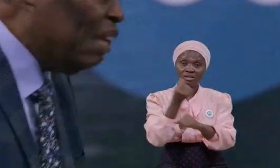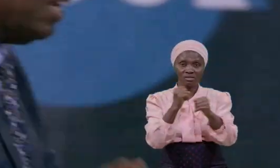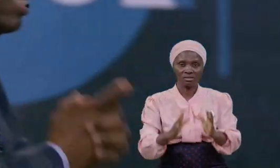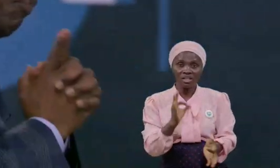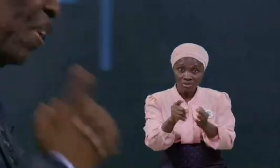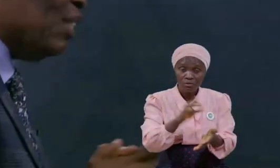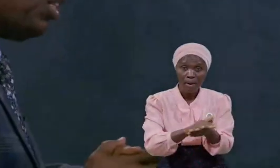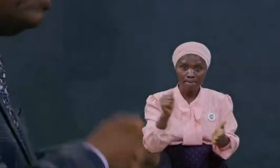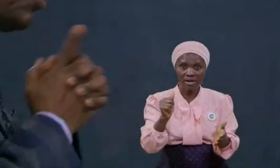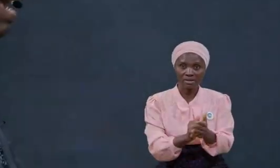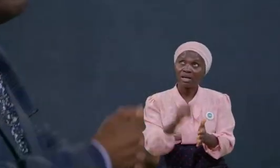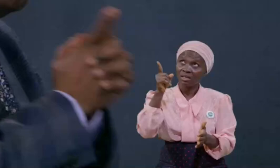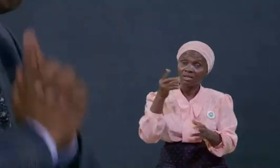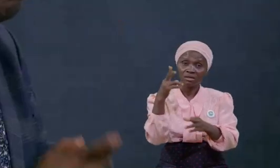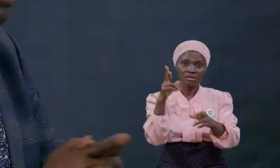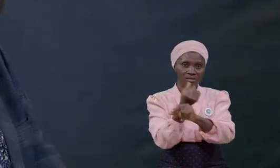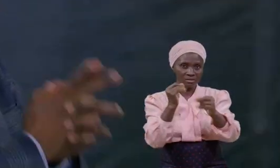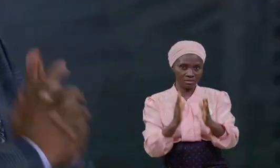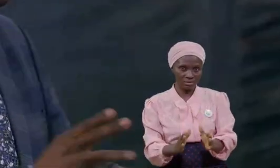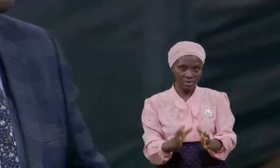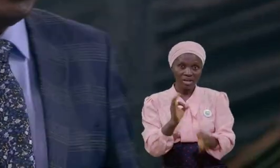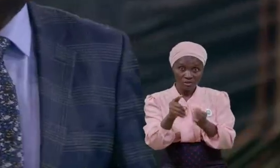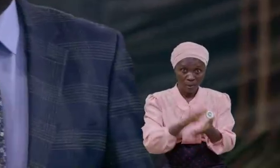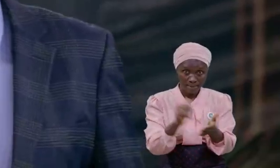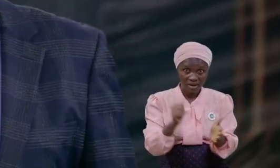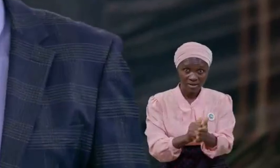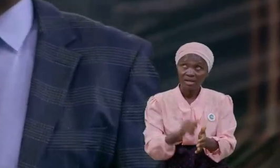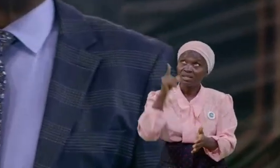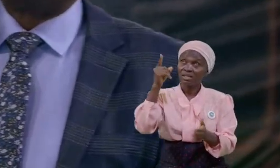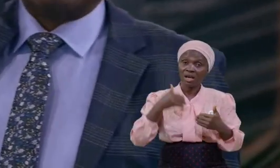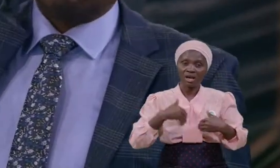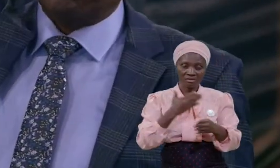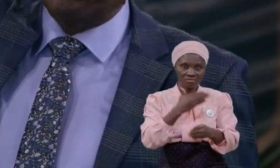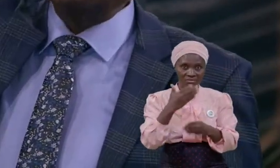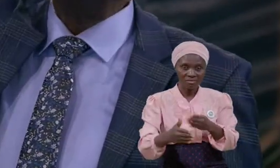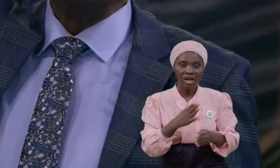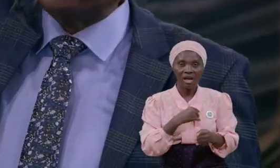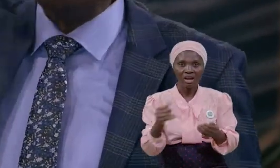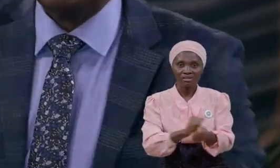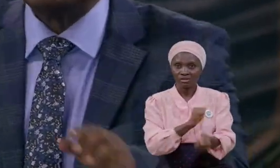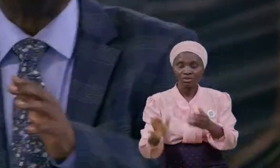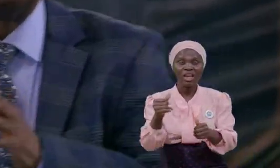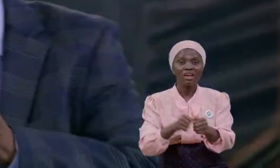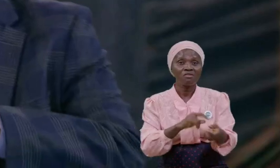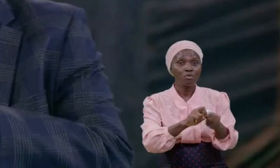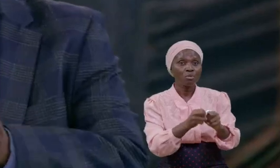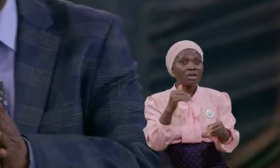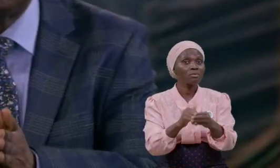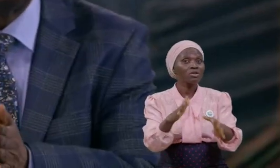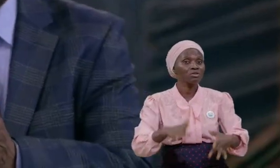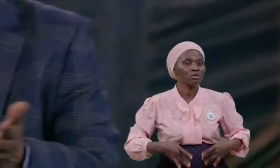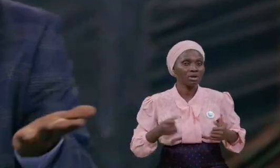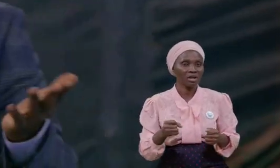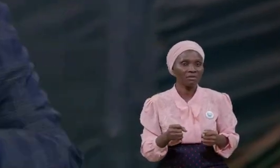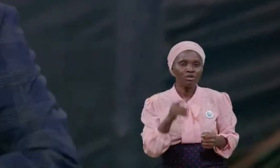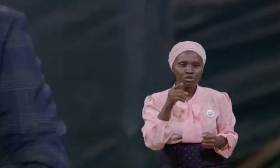si tu crois qu'il a tout accompli pour ta vie, ton problème. Tu